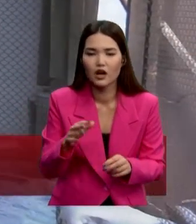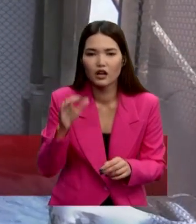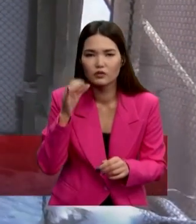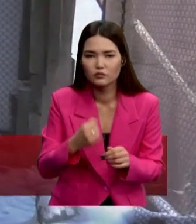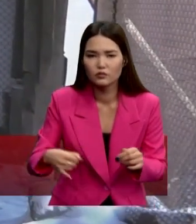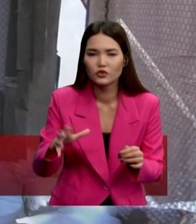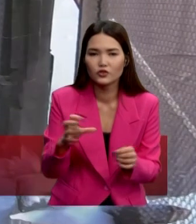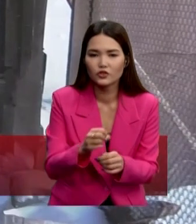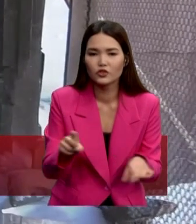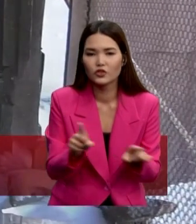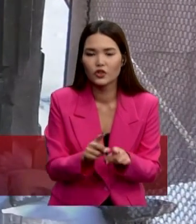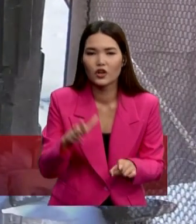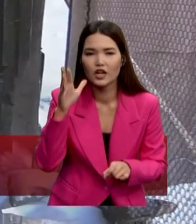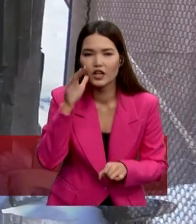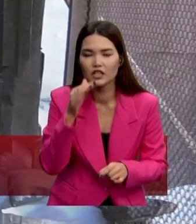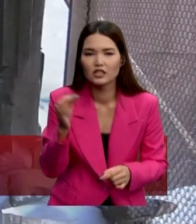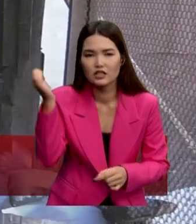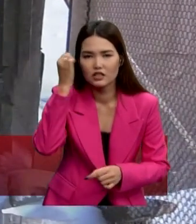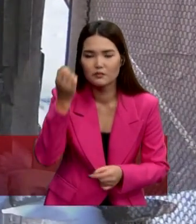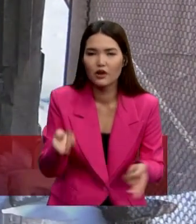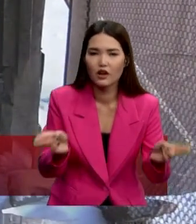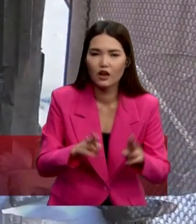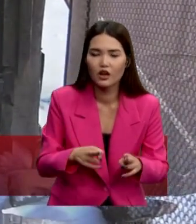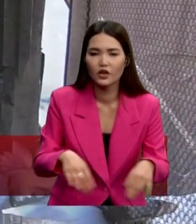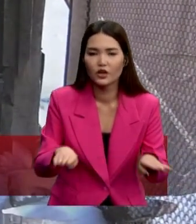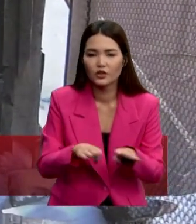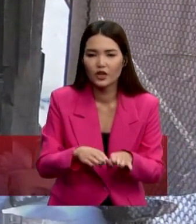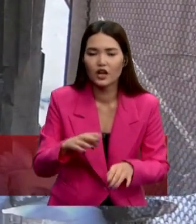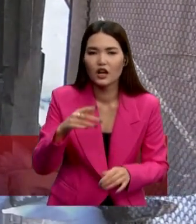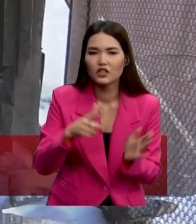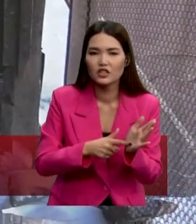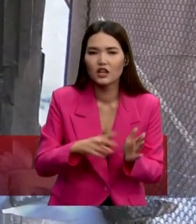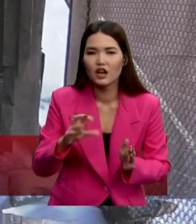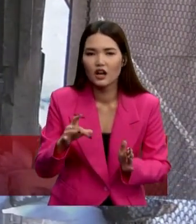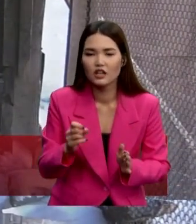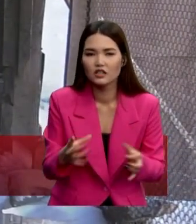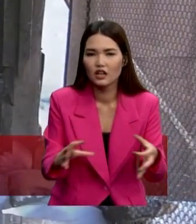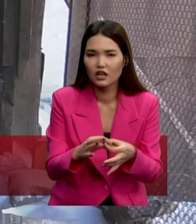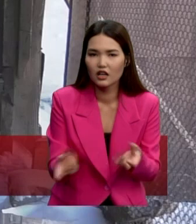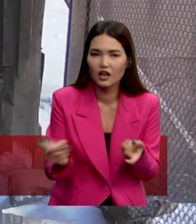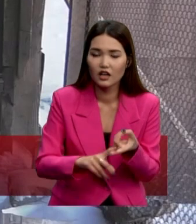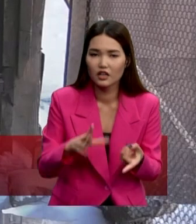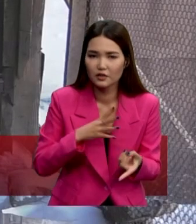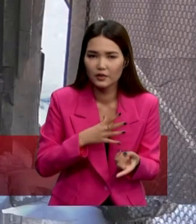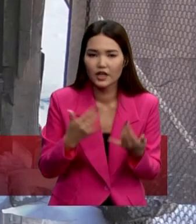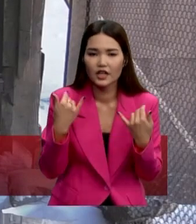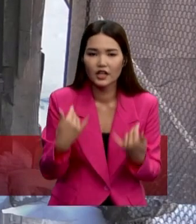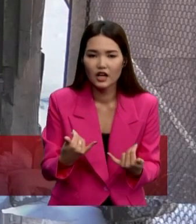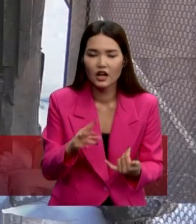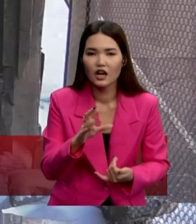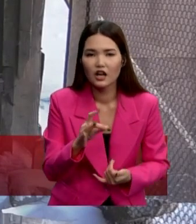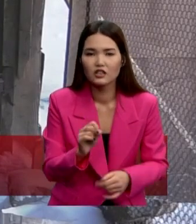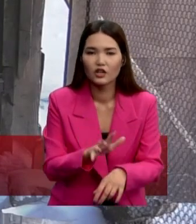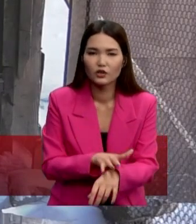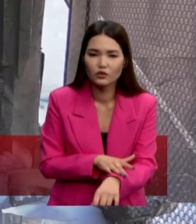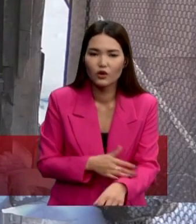құмай тазыны иттің сырттаны деді. Сондықтан да тазы жеті қазынаның біріне баланған. Ендеше қазынаңа